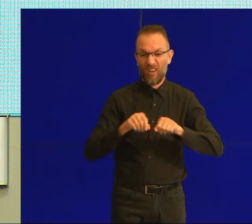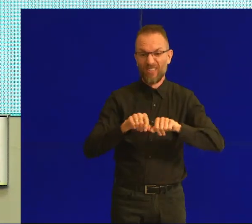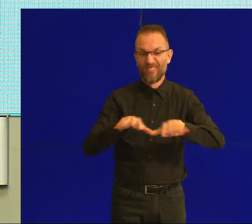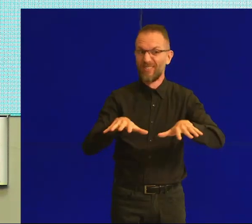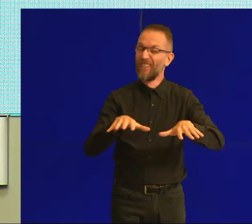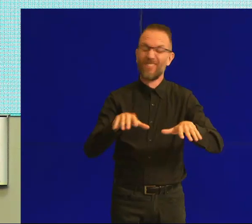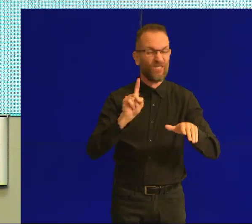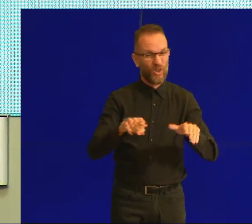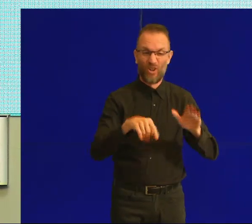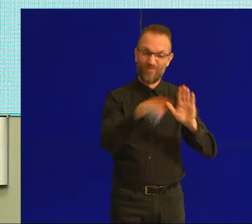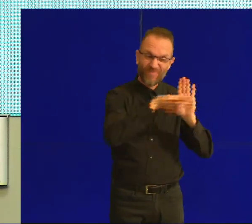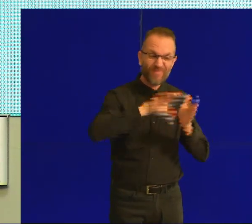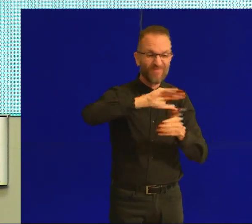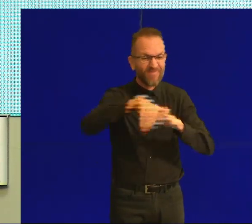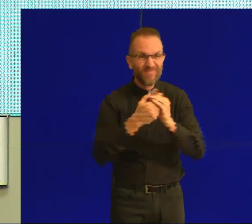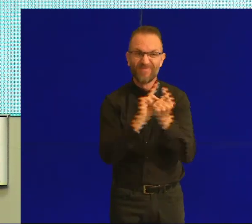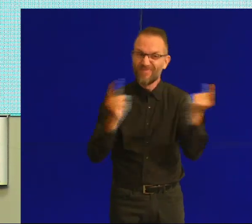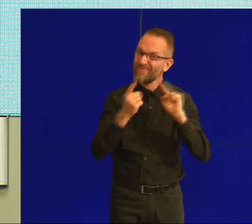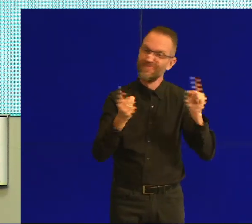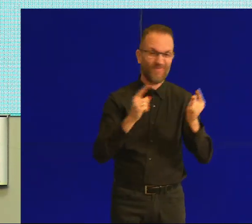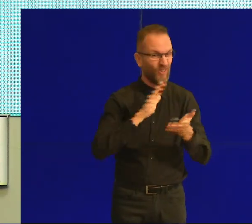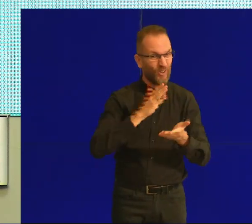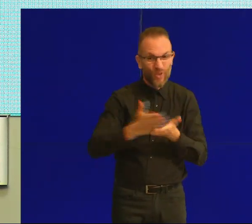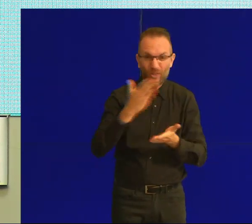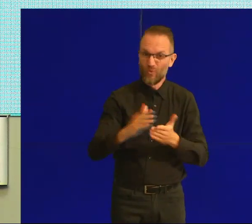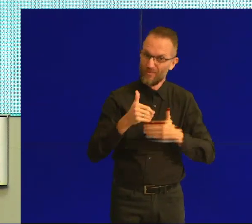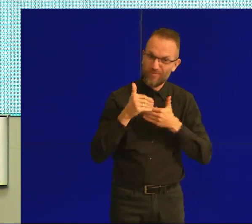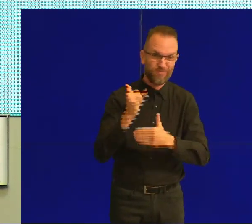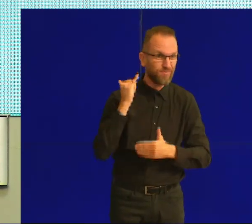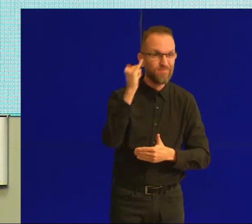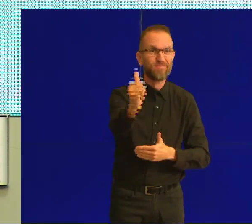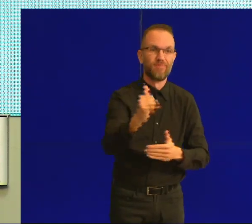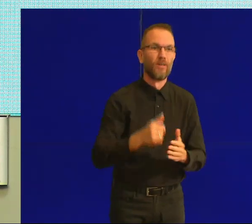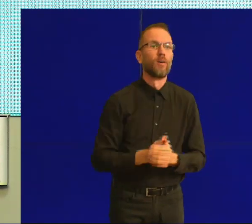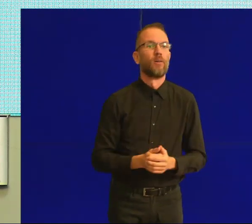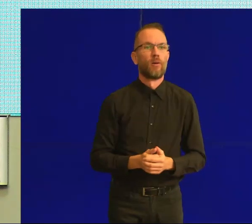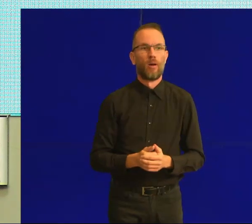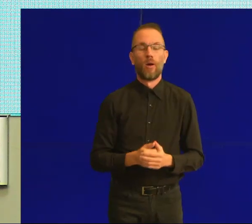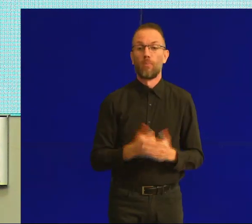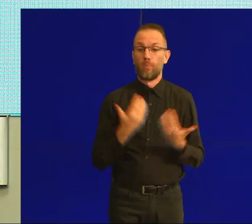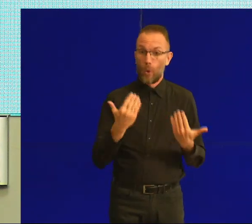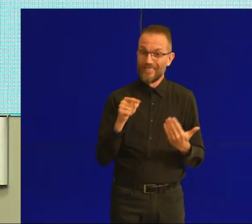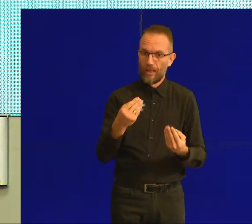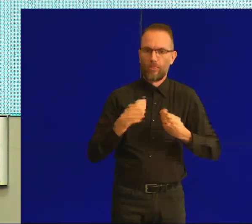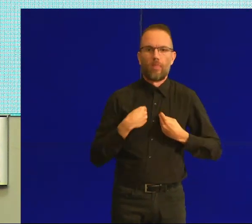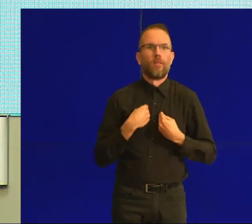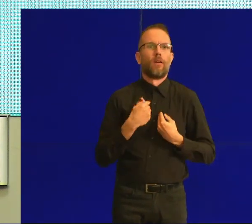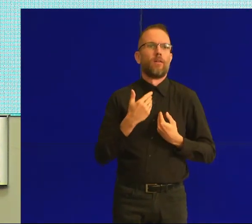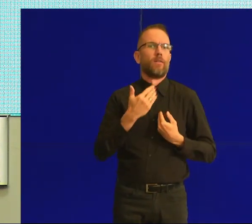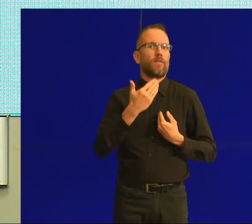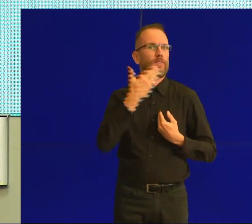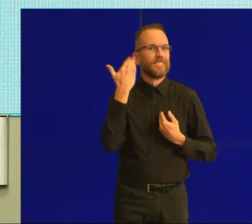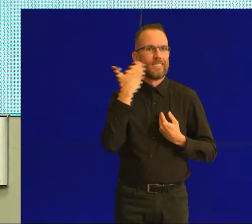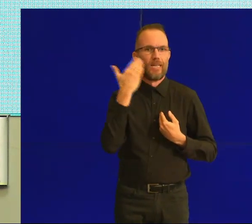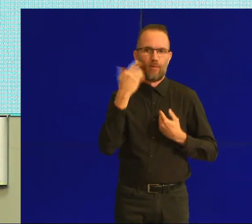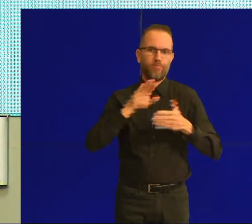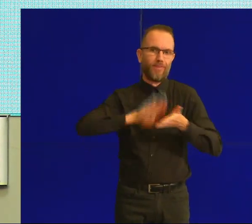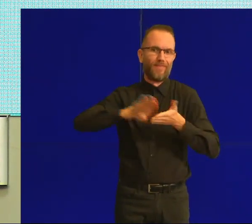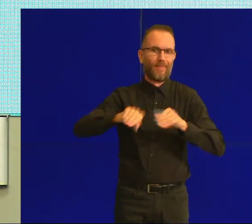c'est l'une des manières la plus efficace pour se protéger du virus et donc lavez vous les mains régulièrement selon ce rituel